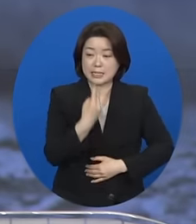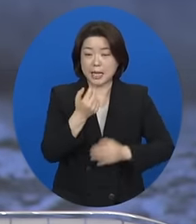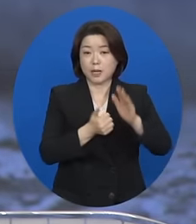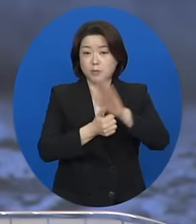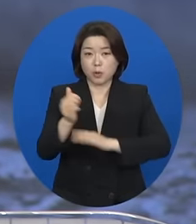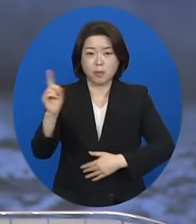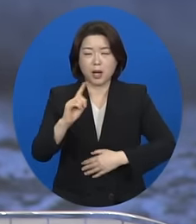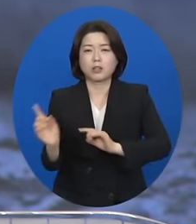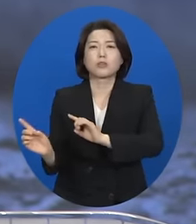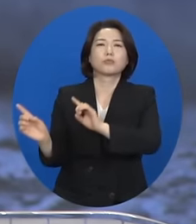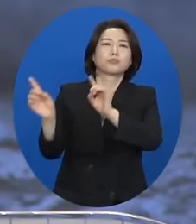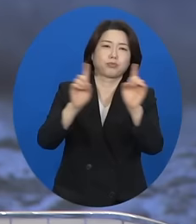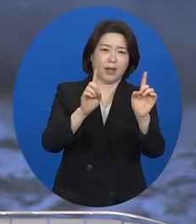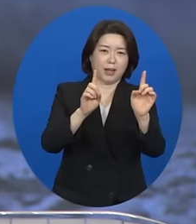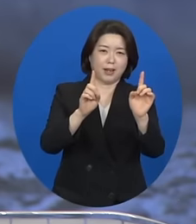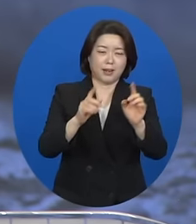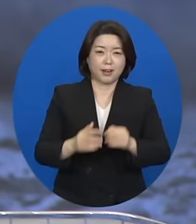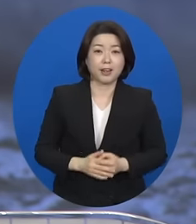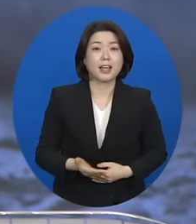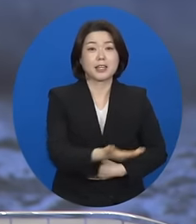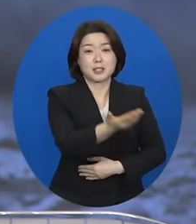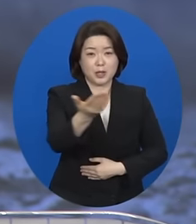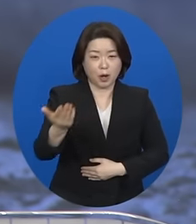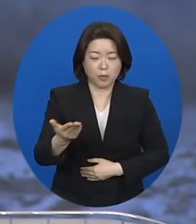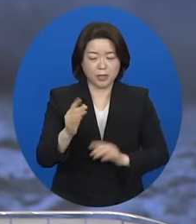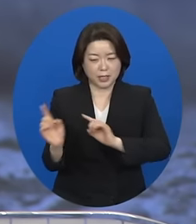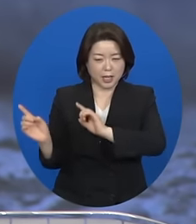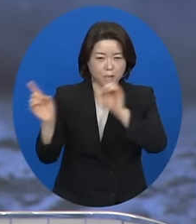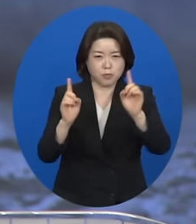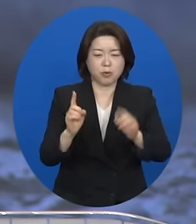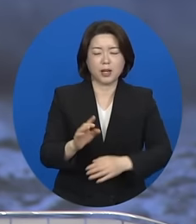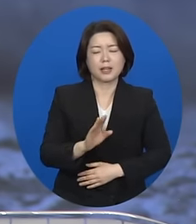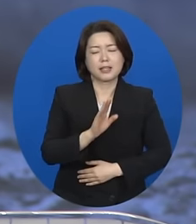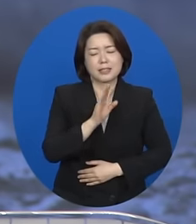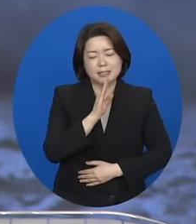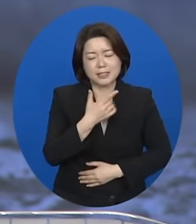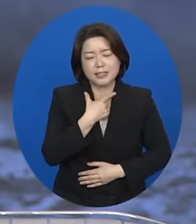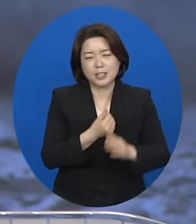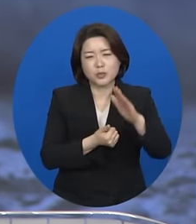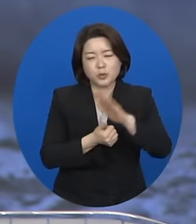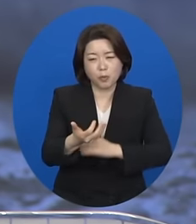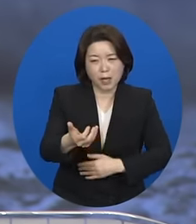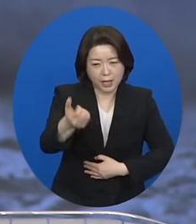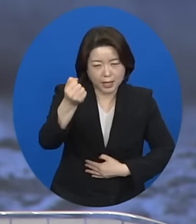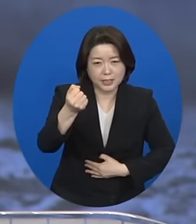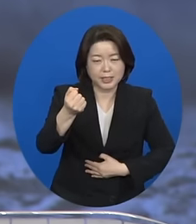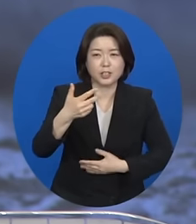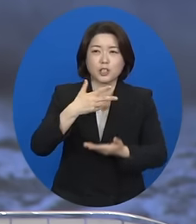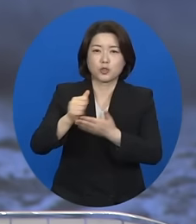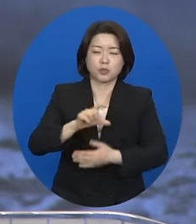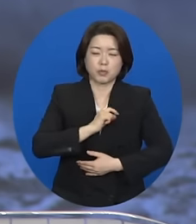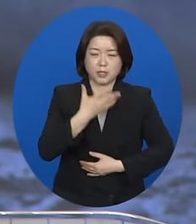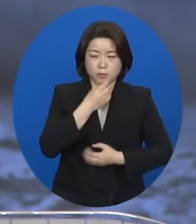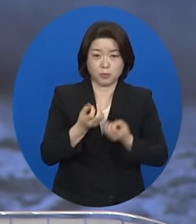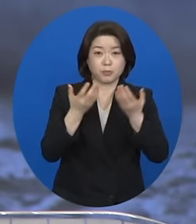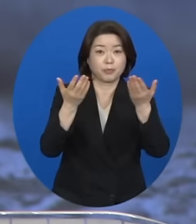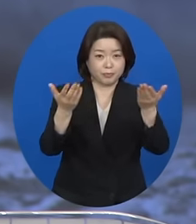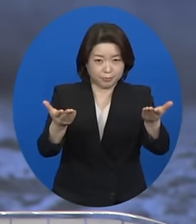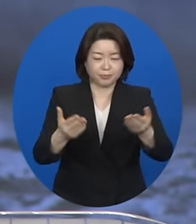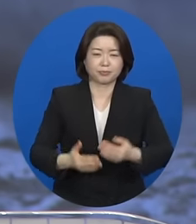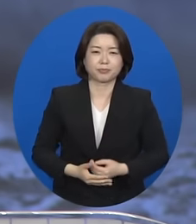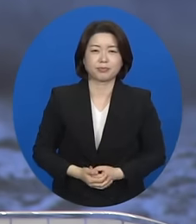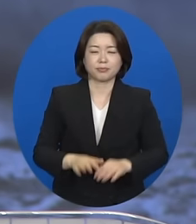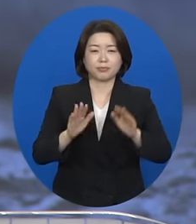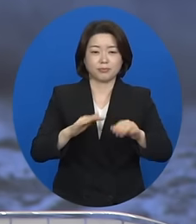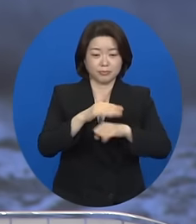부활이라고 하는 것이죠 여러분들에게이 부활의 산 소망이 있기를 주님의 이름으로 축복합니다 오늘 본문에